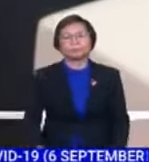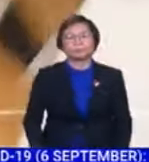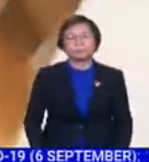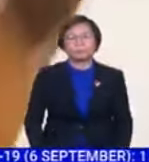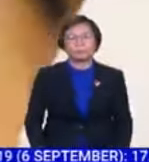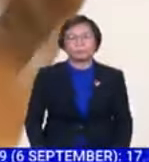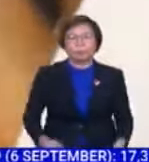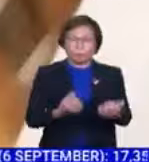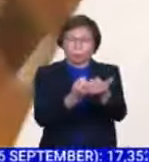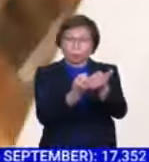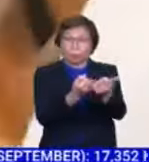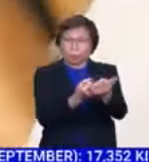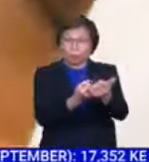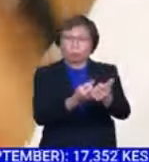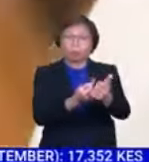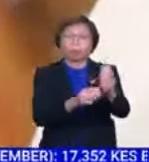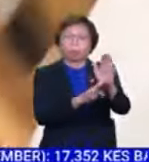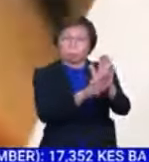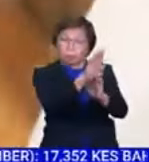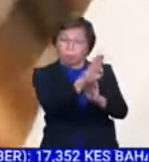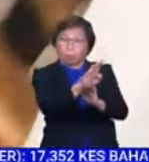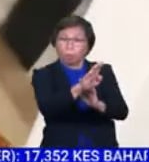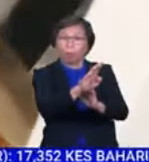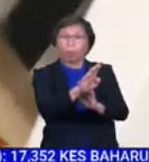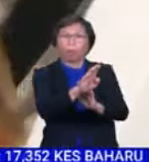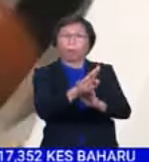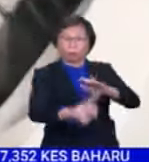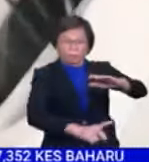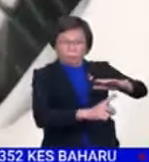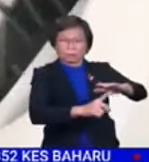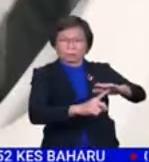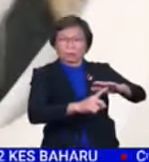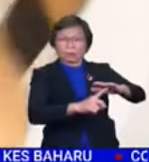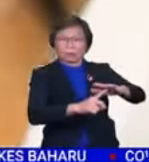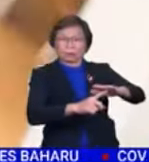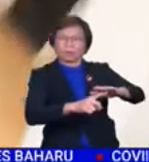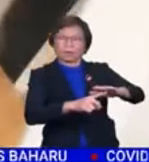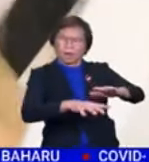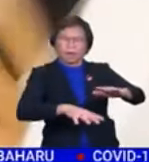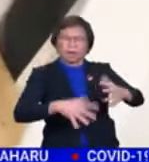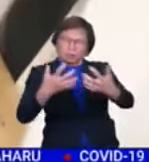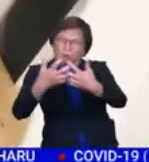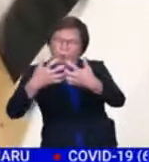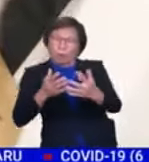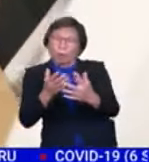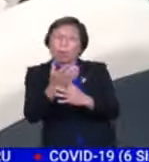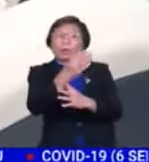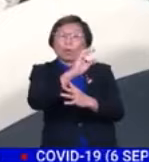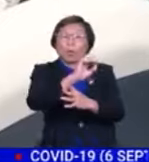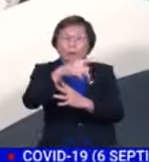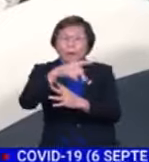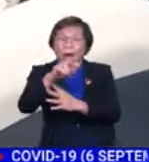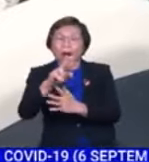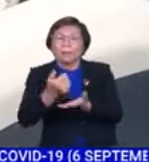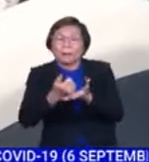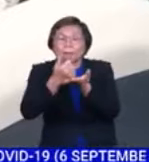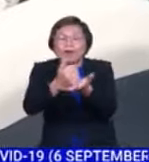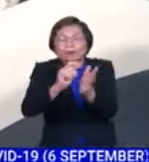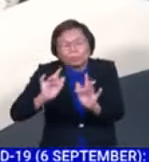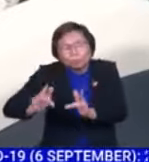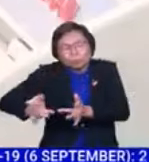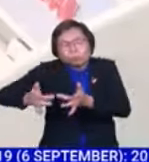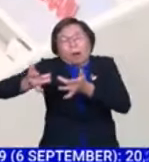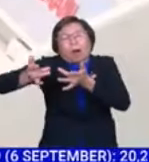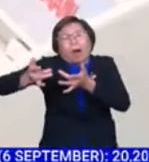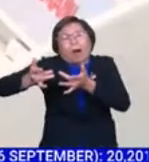selain menyokong usaha pemulihan dasar bersifat akomodatif melalui opior juga membantu mengurangkan